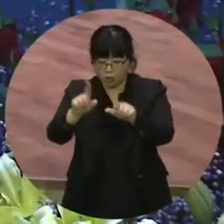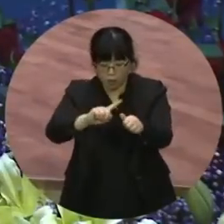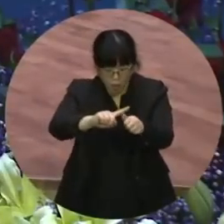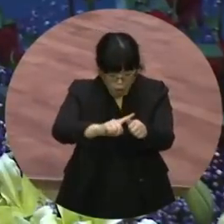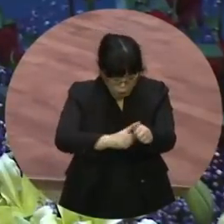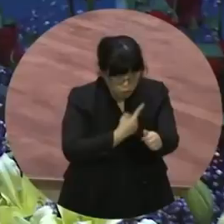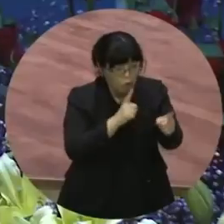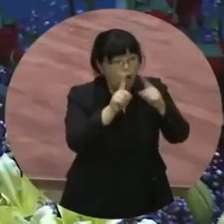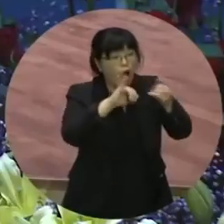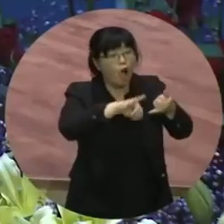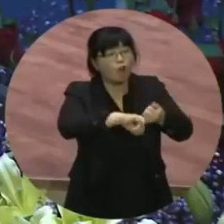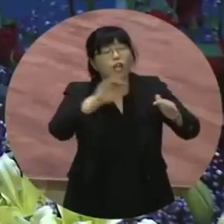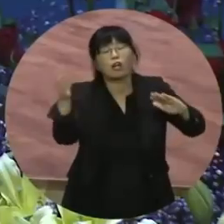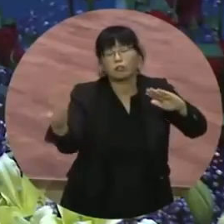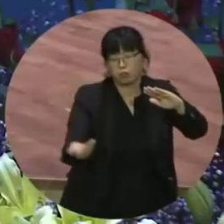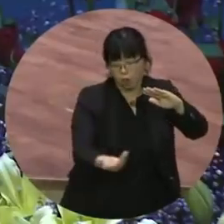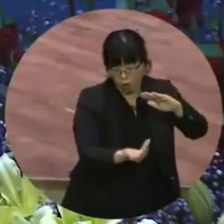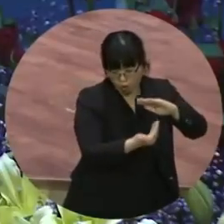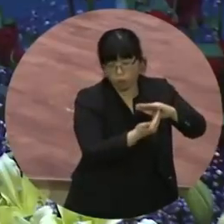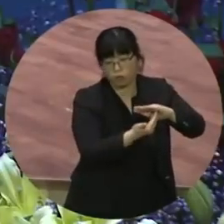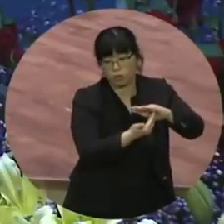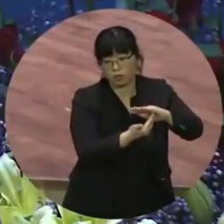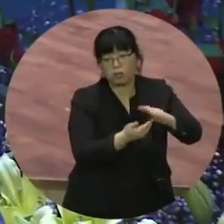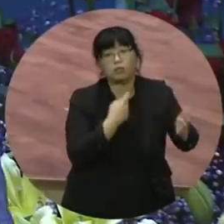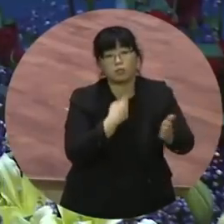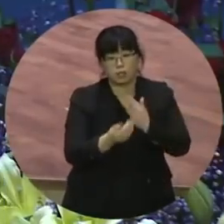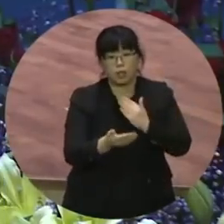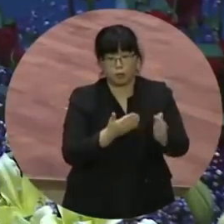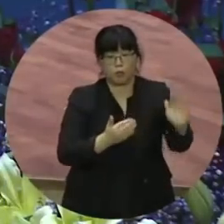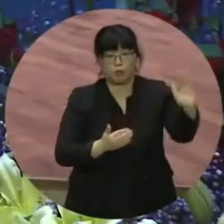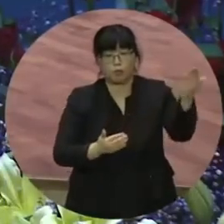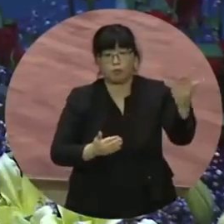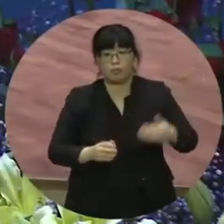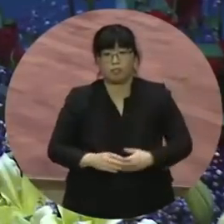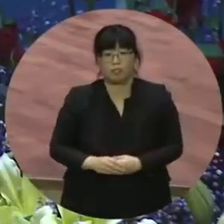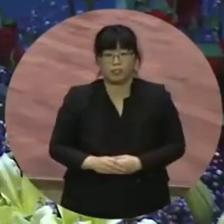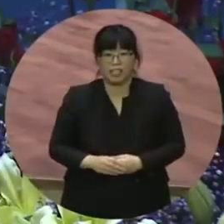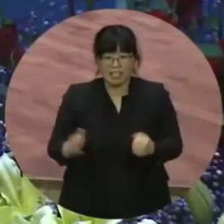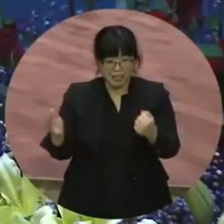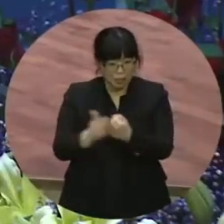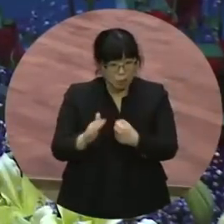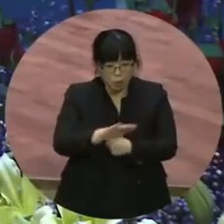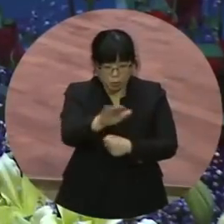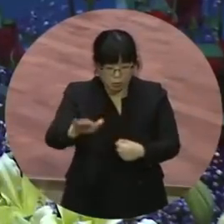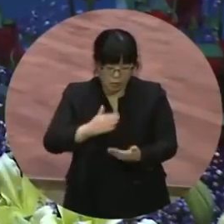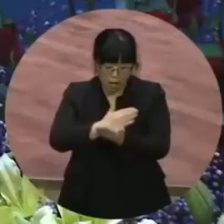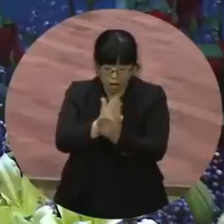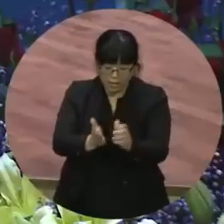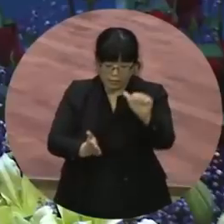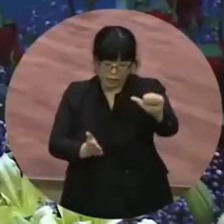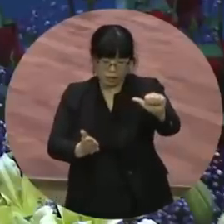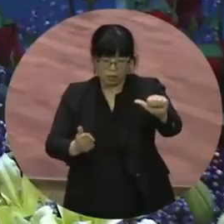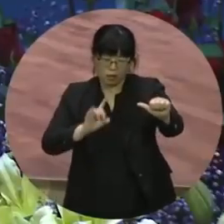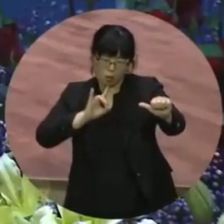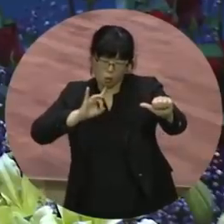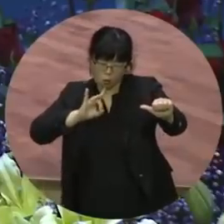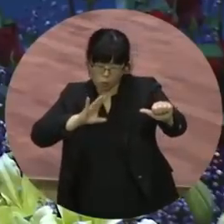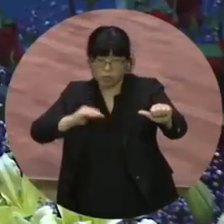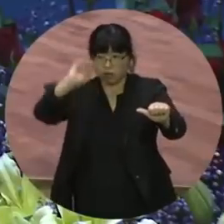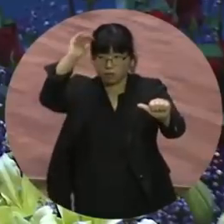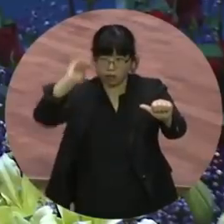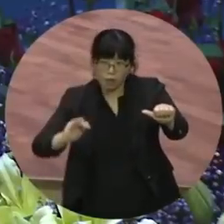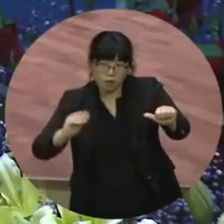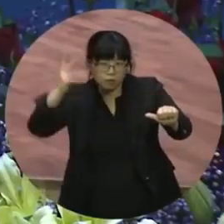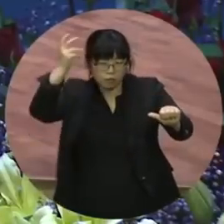돼요. 그래서 어떤 상황 속에서도 이 다섯 가지 오직의 삶, 이것을 확실하게